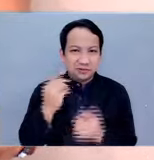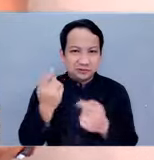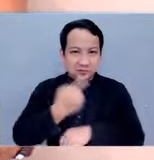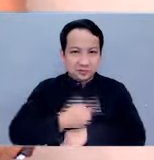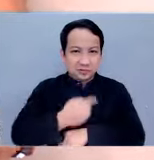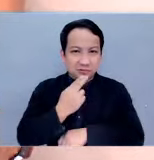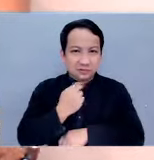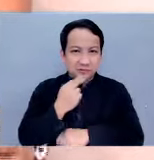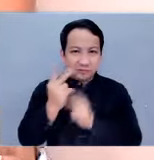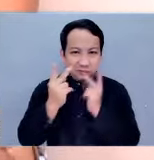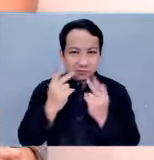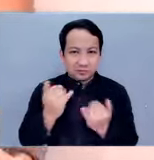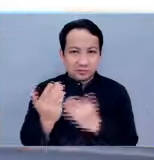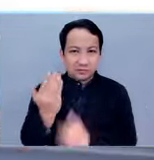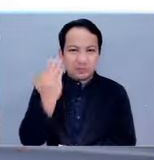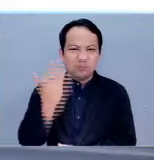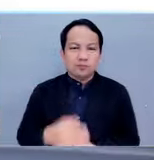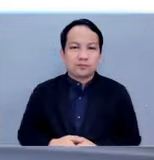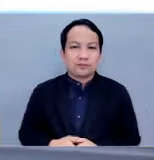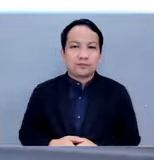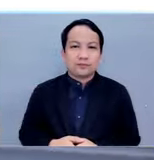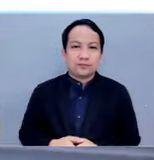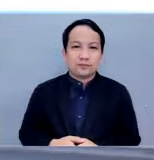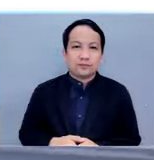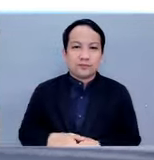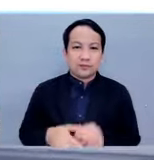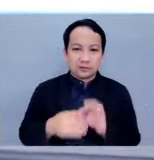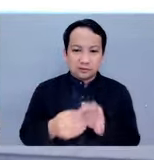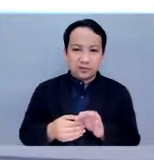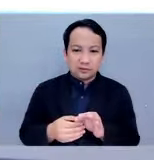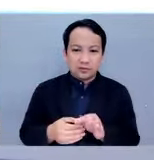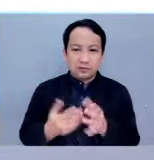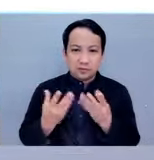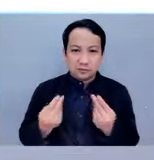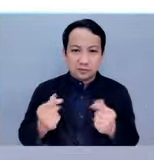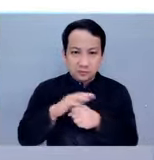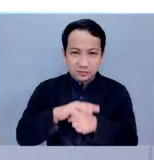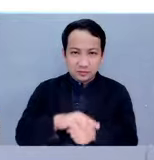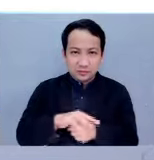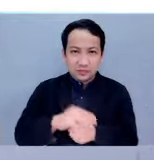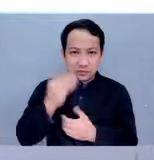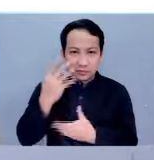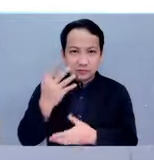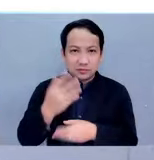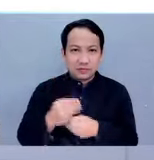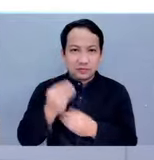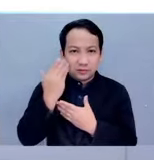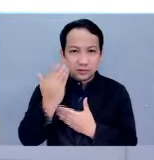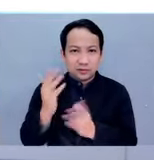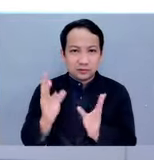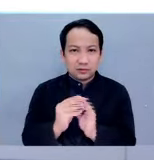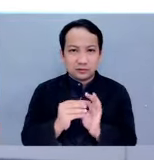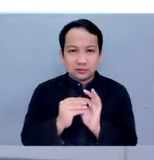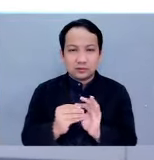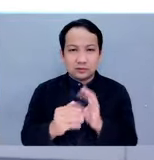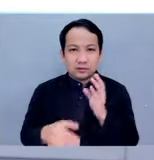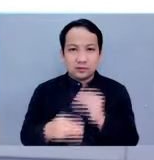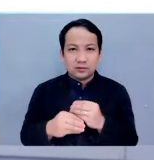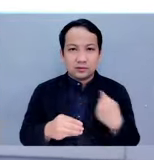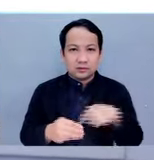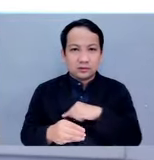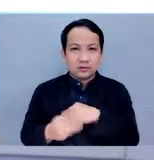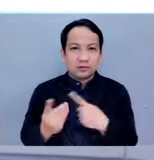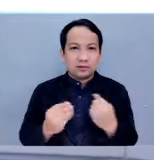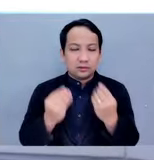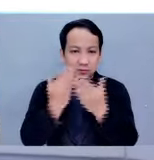namin ngayong umaga. At ito po ay mga pampawala ng stress at pandagdag nga raw ng happiness. Yan ang nagagawa sa ating